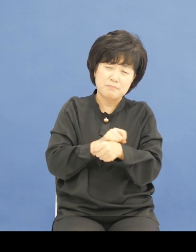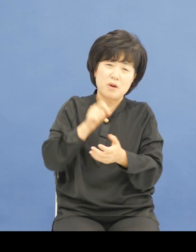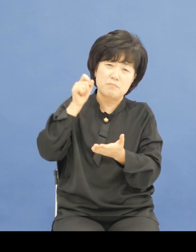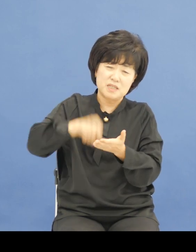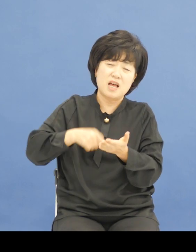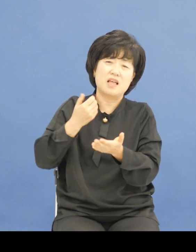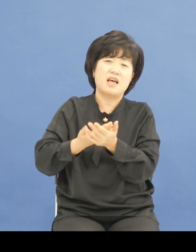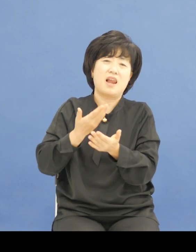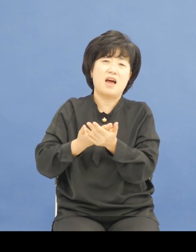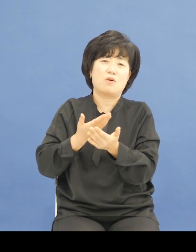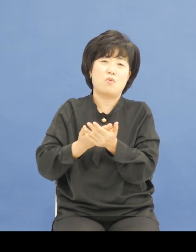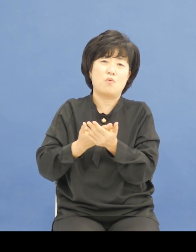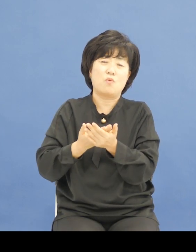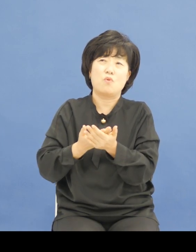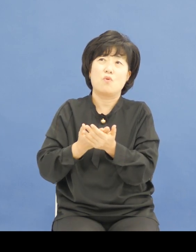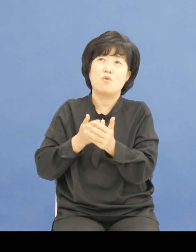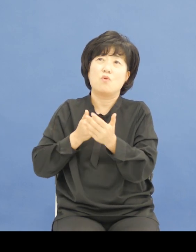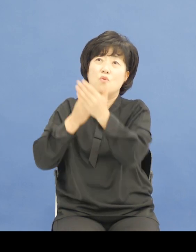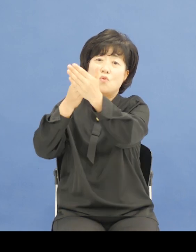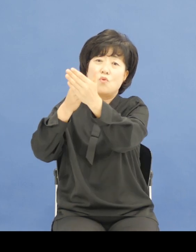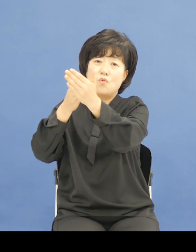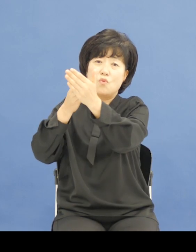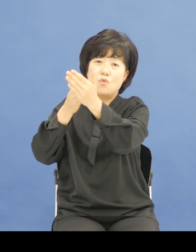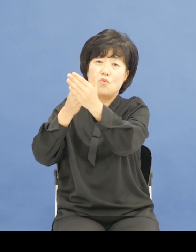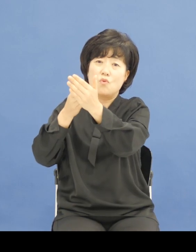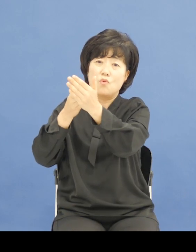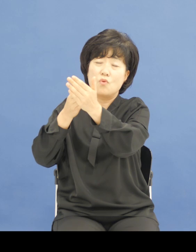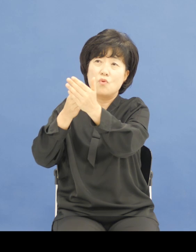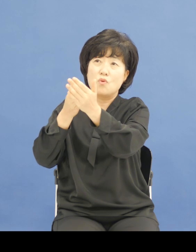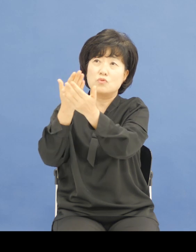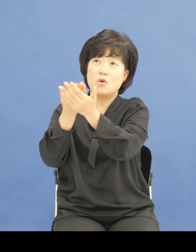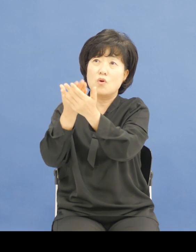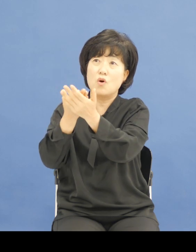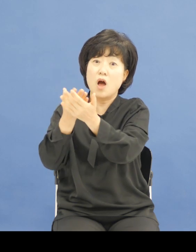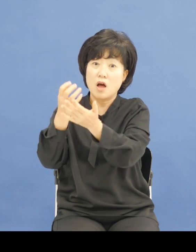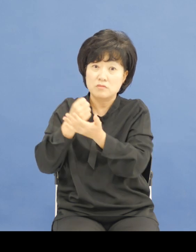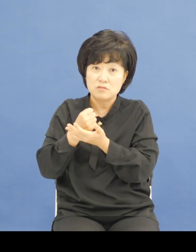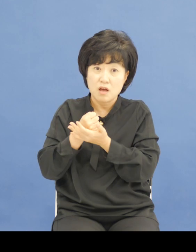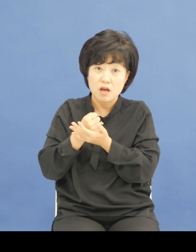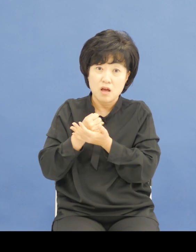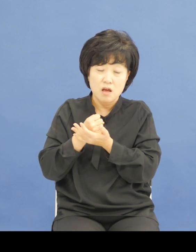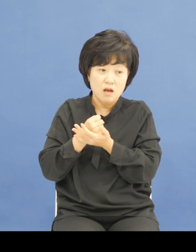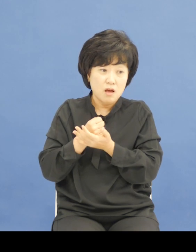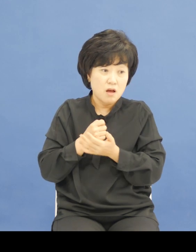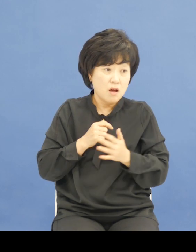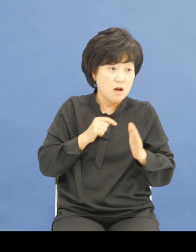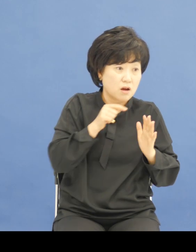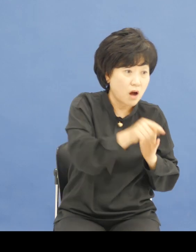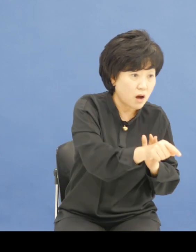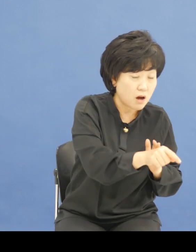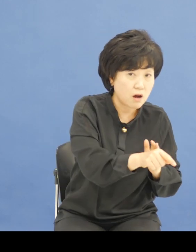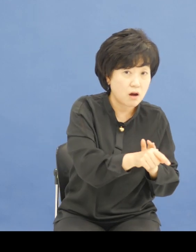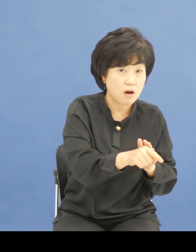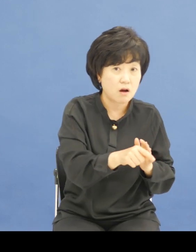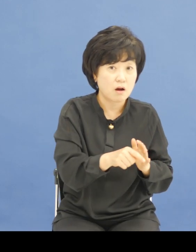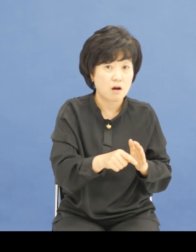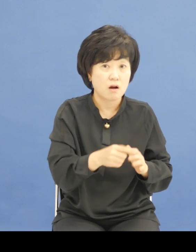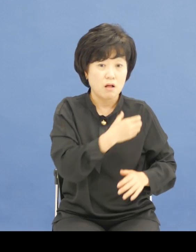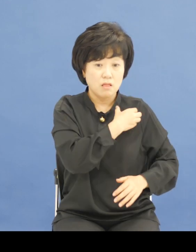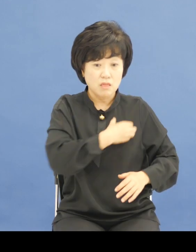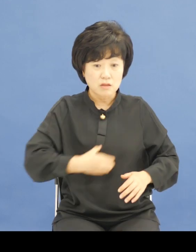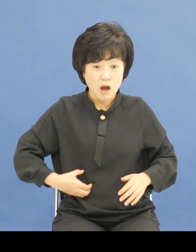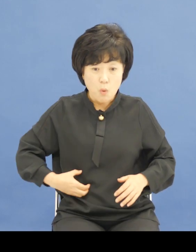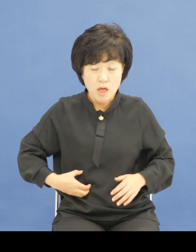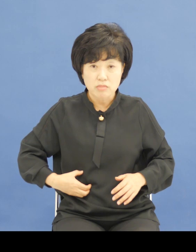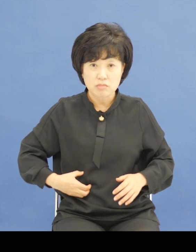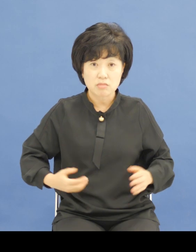비자로 들어가려고 사실은 나왔는데 업무 자체를 안 하더라고. 자가격리 끝나고 거길 갔는데 예. 대사관이 다 문을 닫고